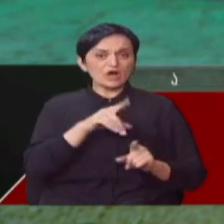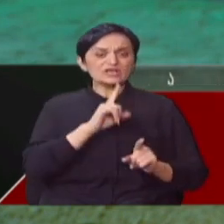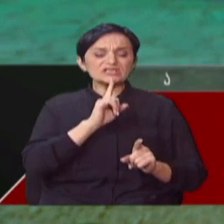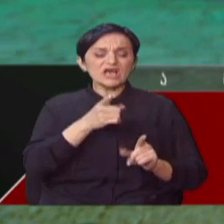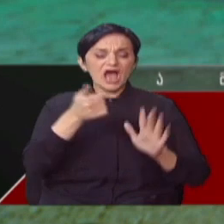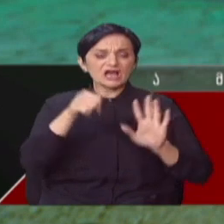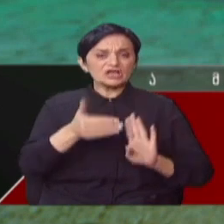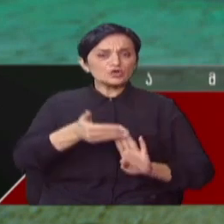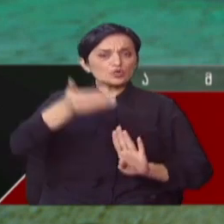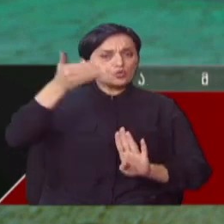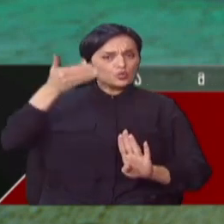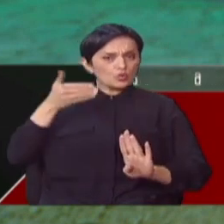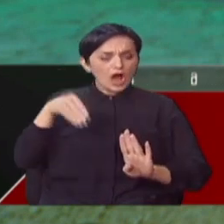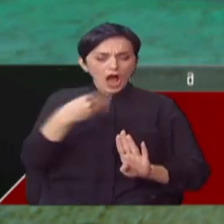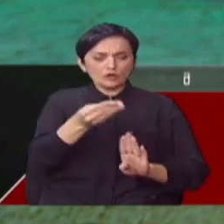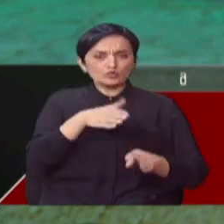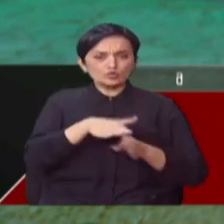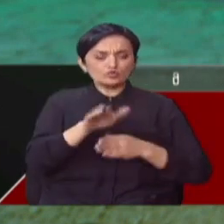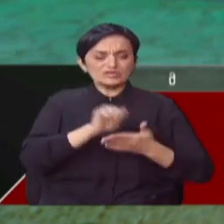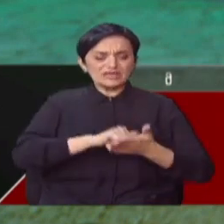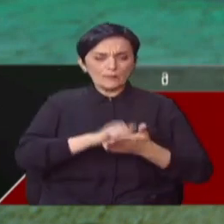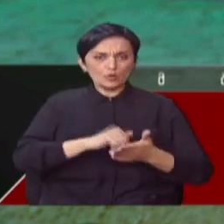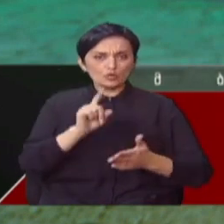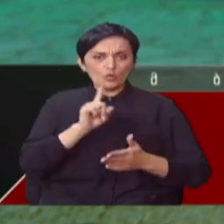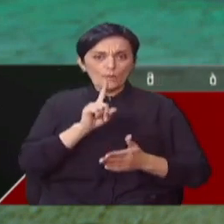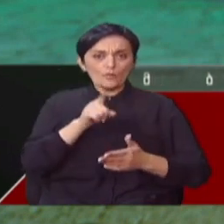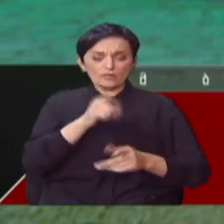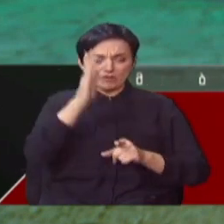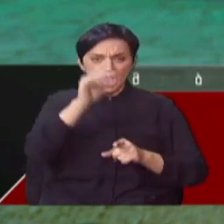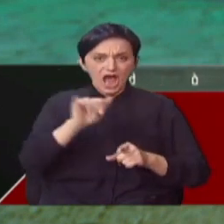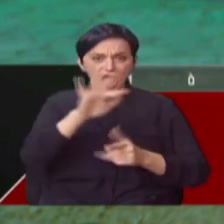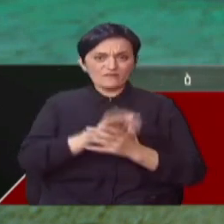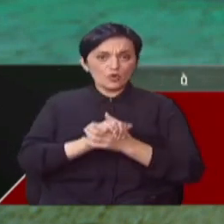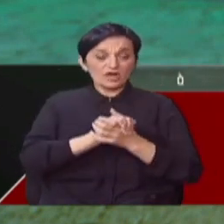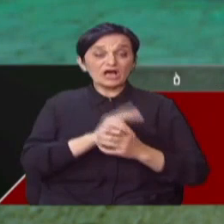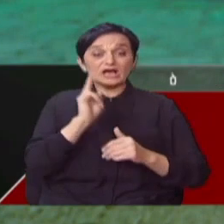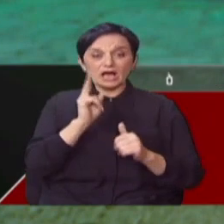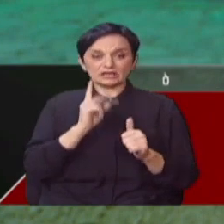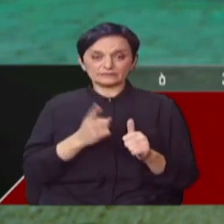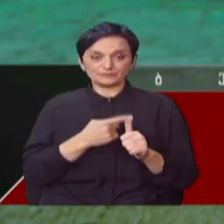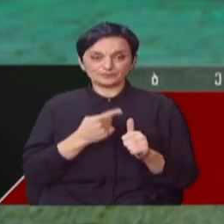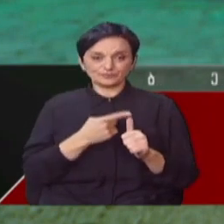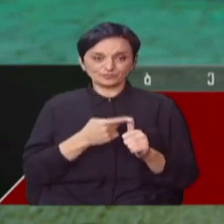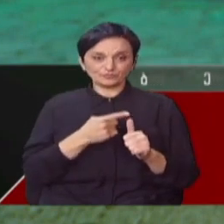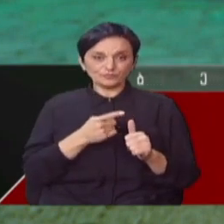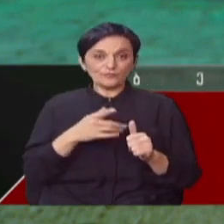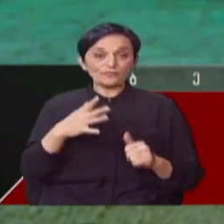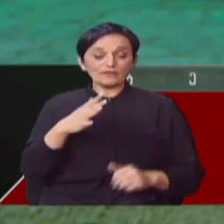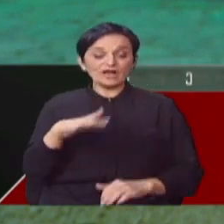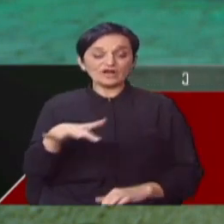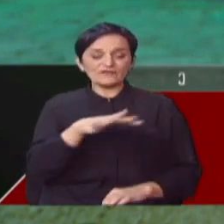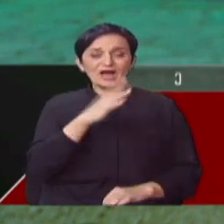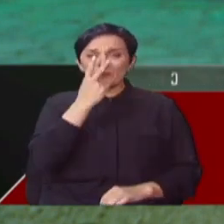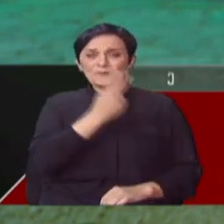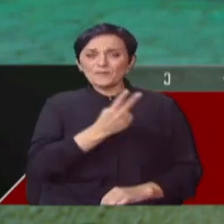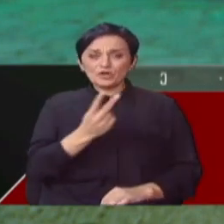elzad na heurisuka, nadzleuda, srusa, putzos, imistuisrom, is gamhtari o eurocaușirist, candidatis statusis mkone koerana.